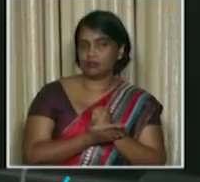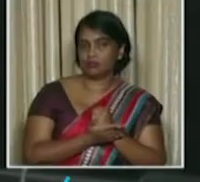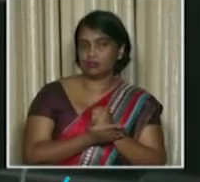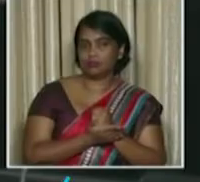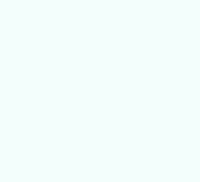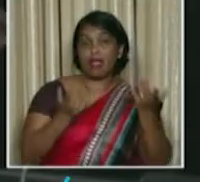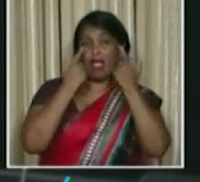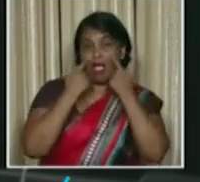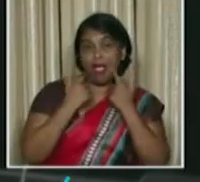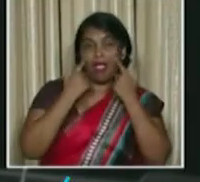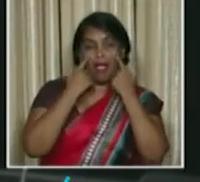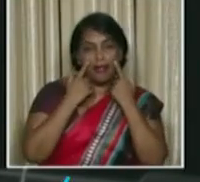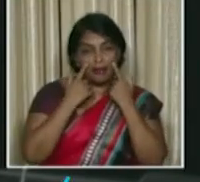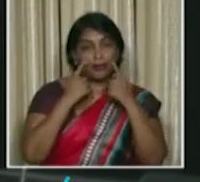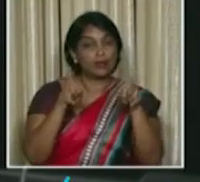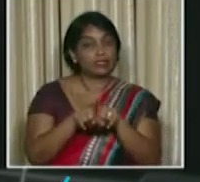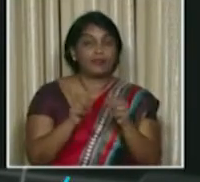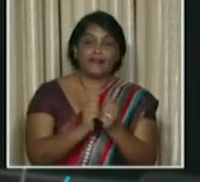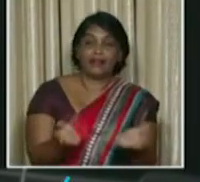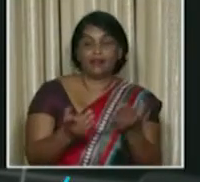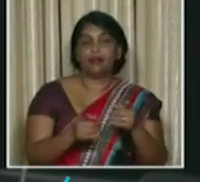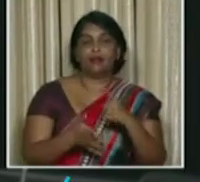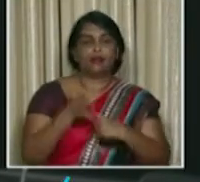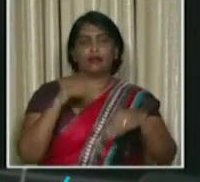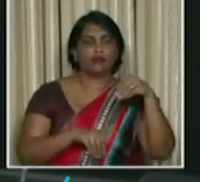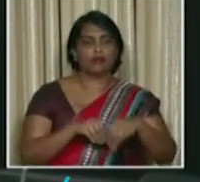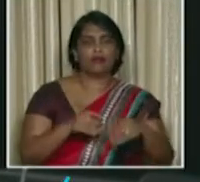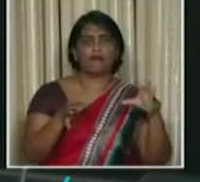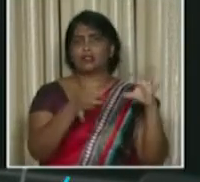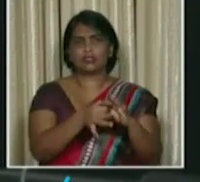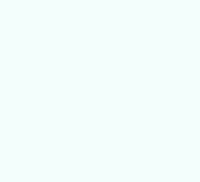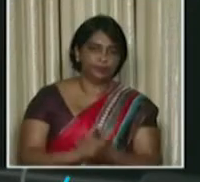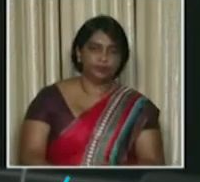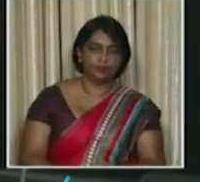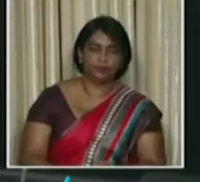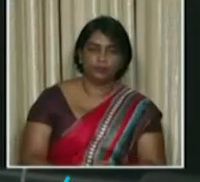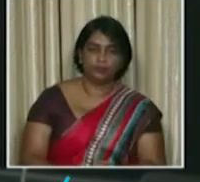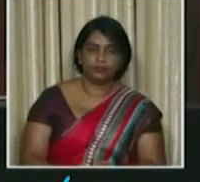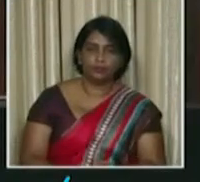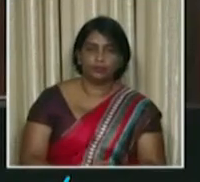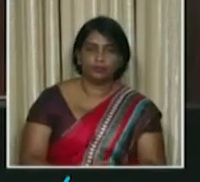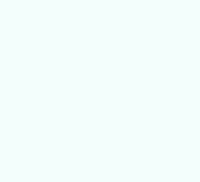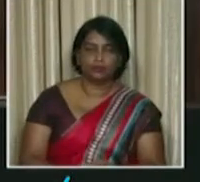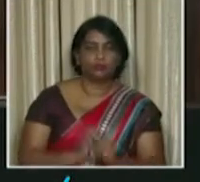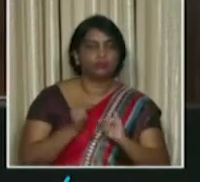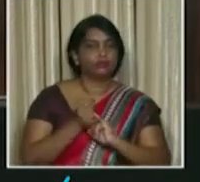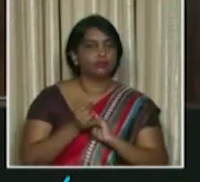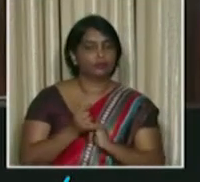ඔය අඬපු අය මේ විදියට වැඩ කරන්න කියපු අය මේ ඉලෙක්ෂන් කැම්පේන් එකේ කොටස්කාරය වෙන්න ඕන එහෙමනම් හේෂා විතානගේ